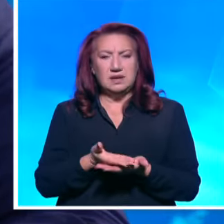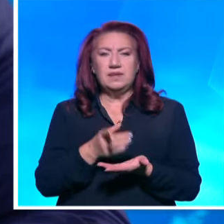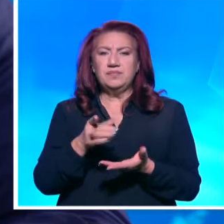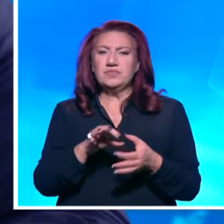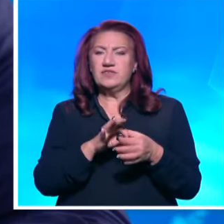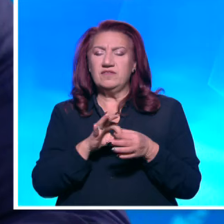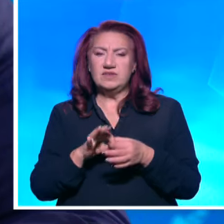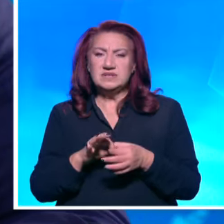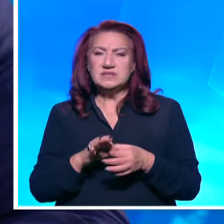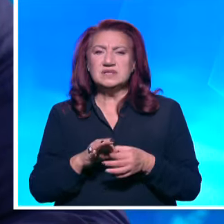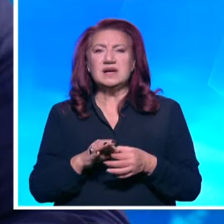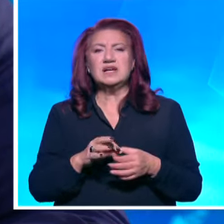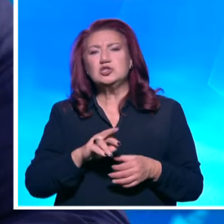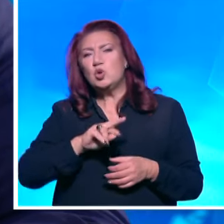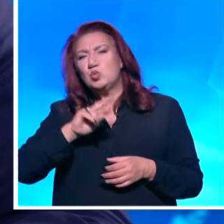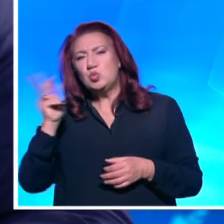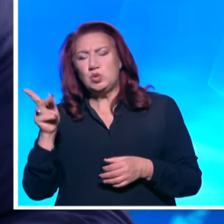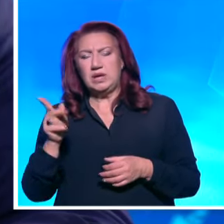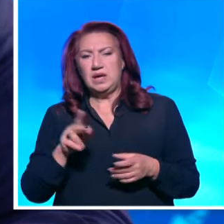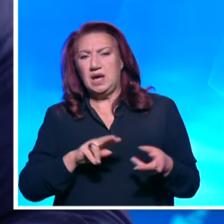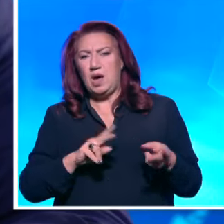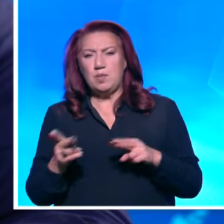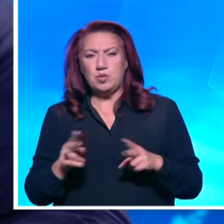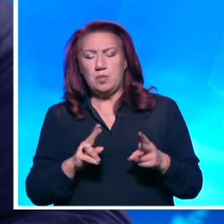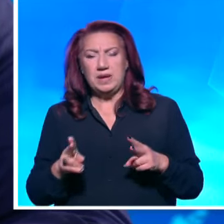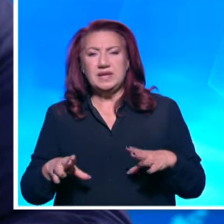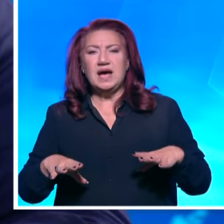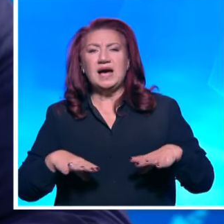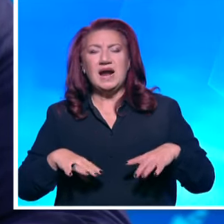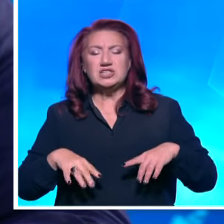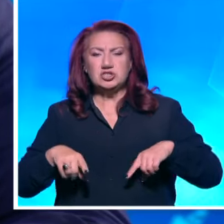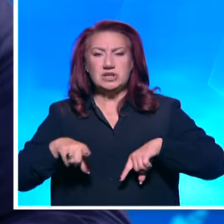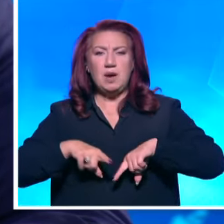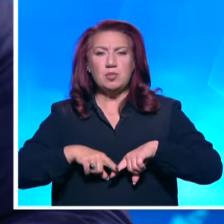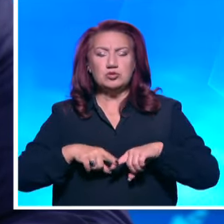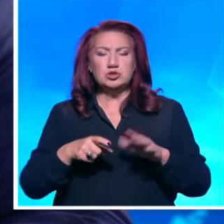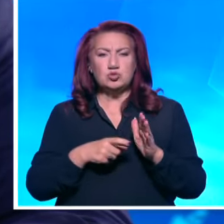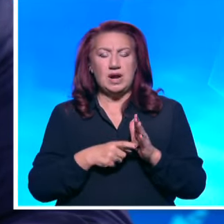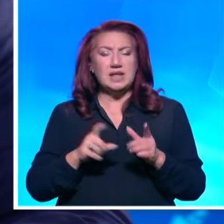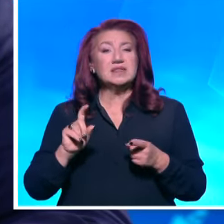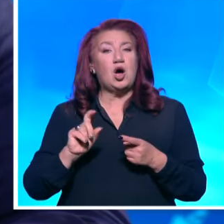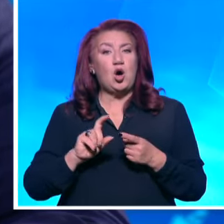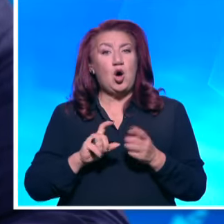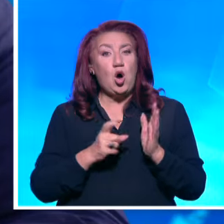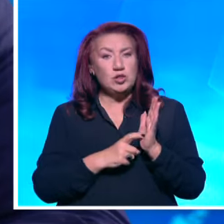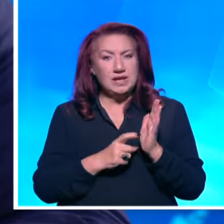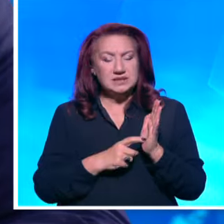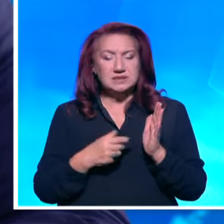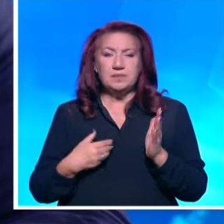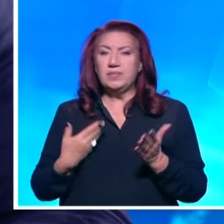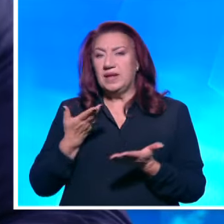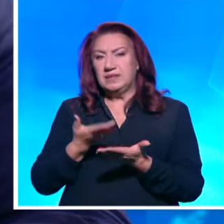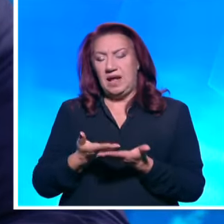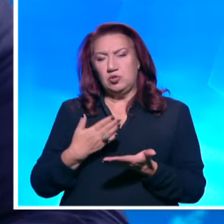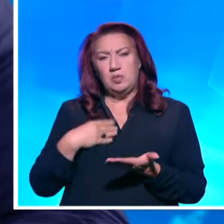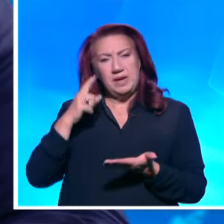ено едни други промени в на гражданския процесуален кодекс ние дадохме на нашето становище депозирани са в народното